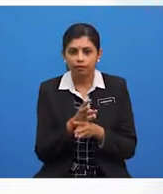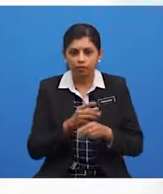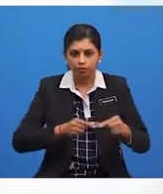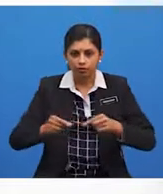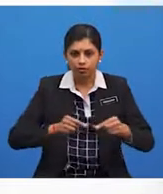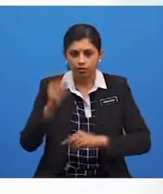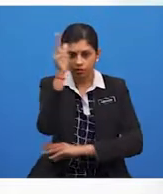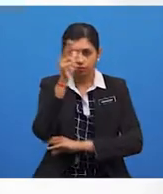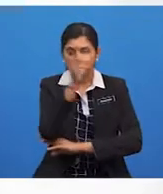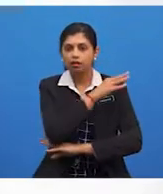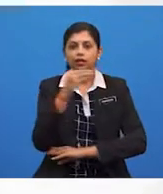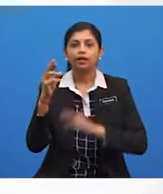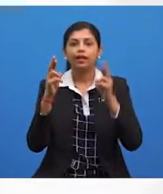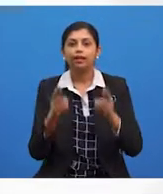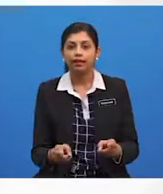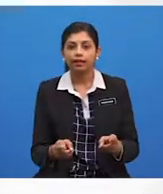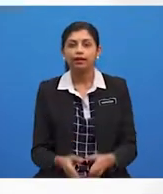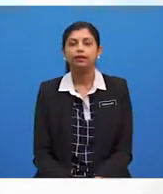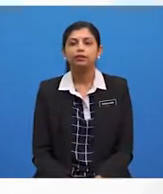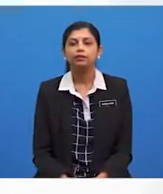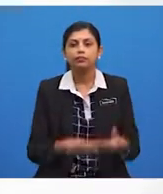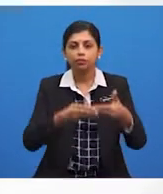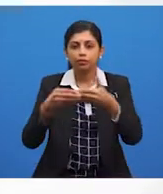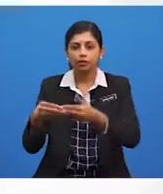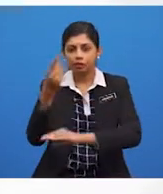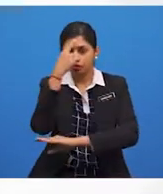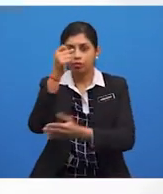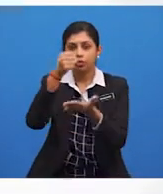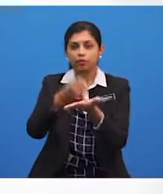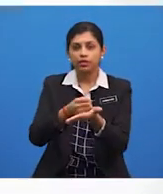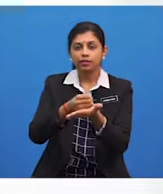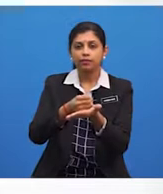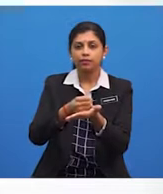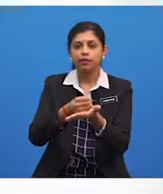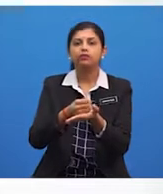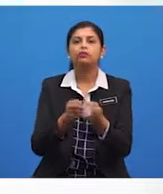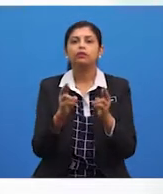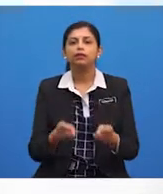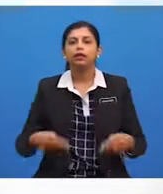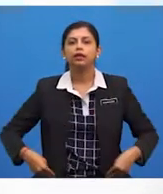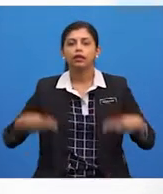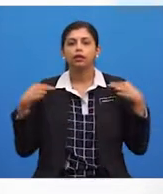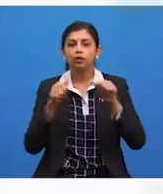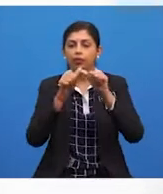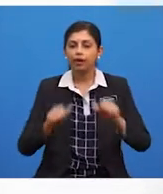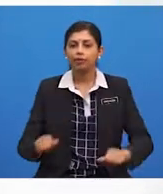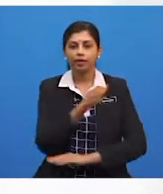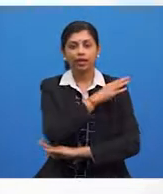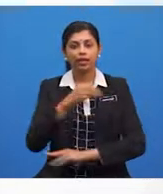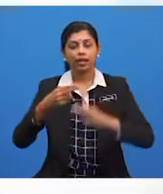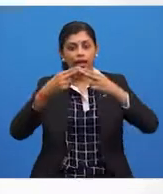pergerakan kerajaan dan rakyat dan menjadi panduan untuk menjamin hak rakyat hidup aman dan harmoni.